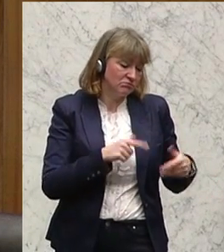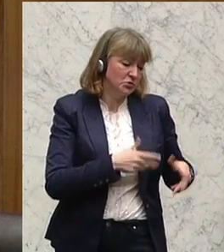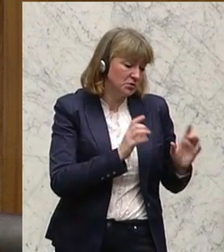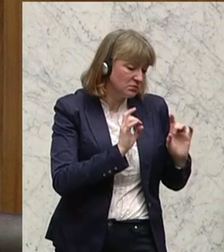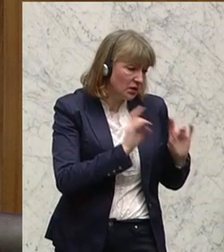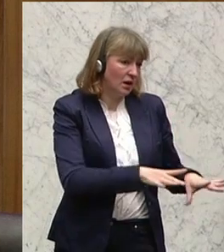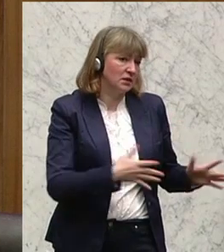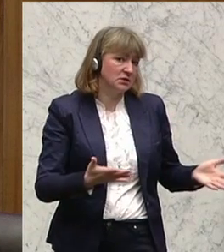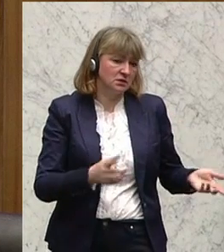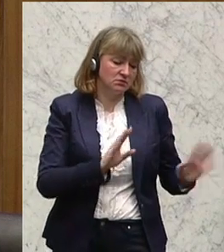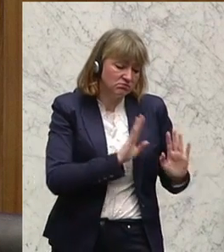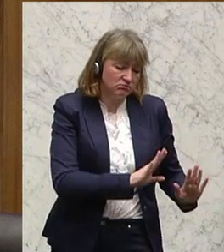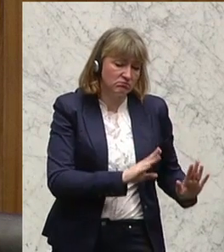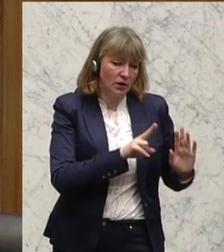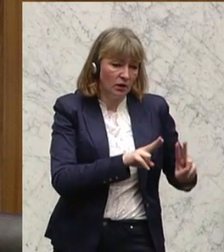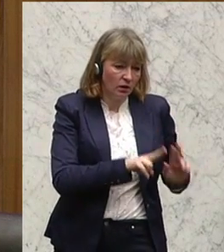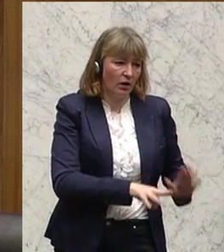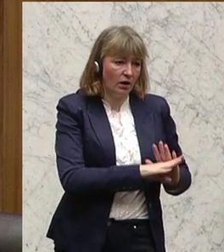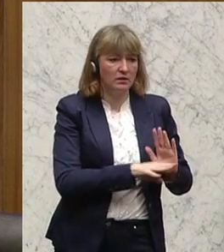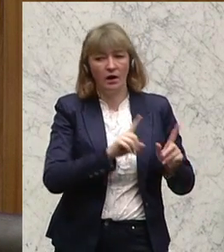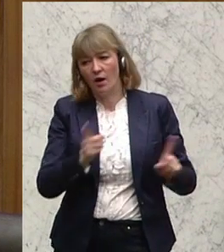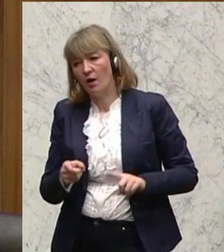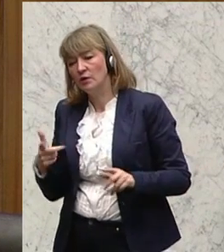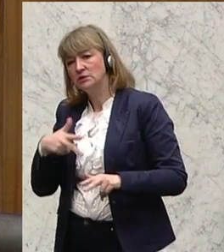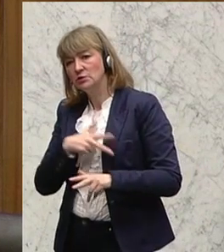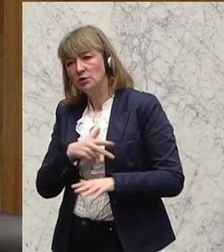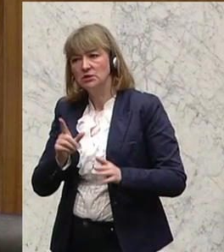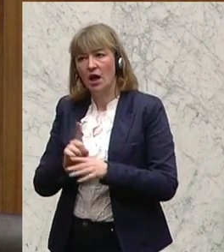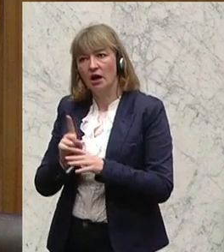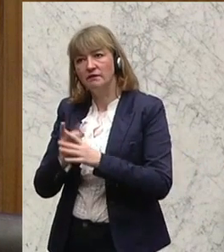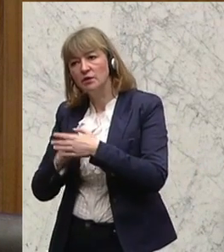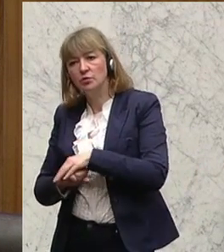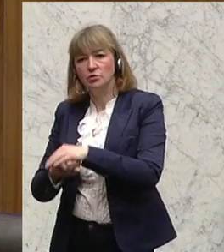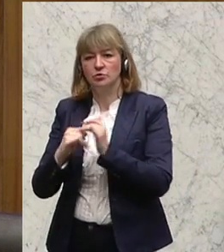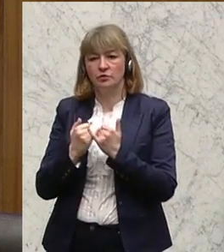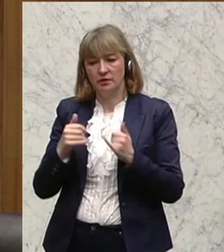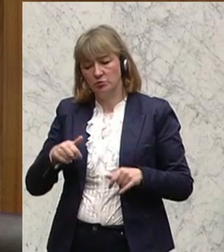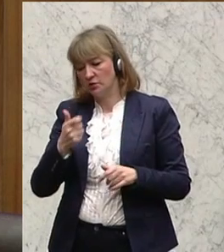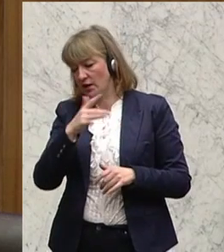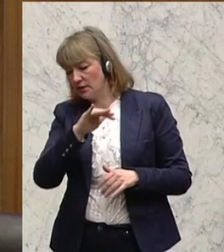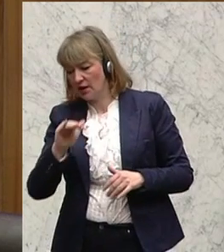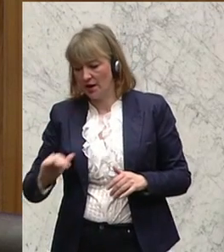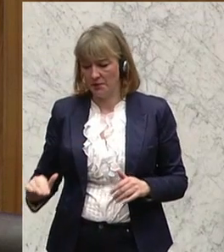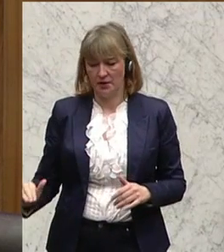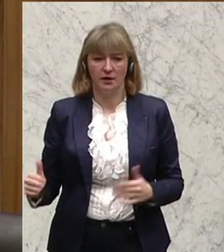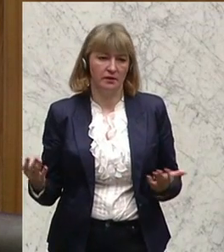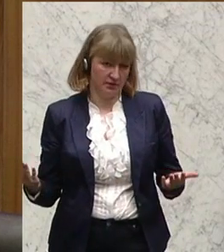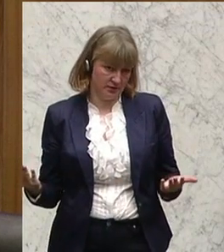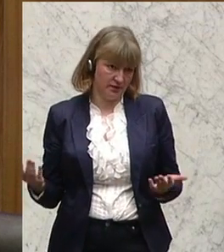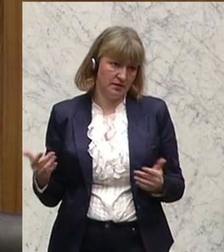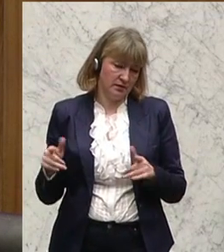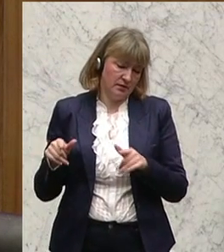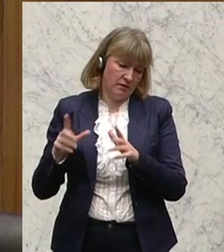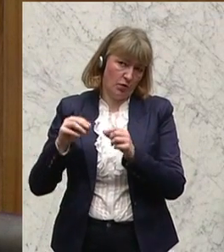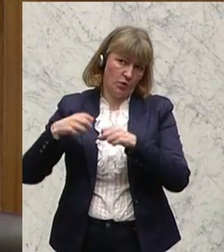Recht kommen lassen muss, und andererseits einer sozialen Abfederung, die allerdings auch auf mehreren Ebenen von Kompetenzträgern